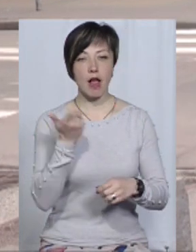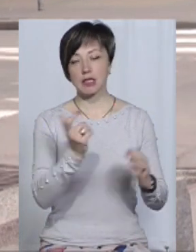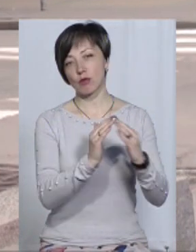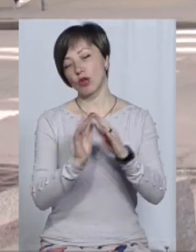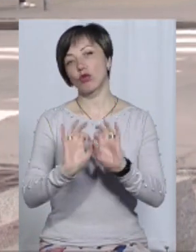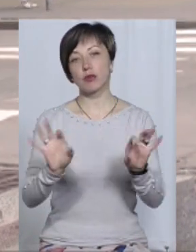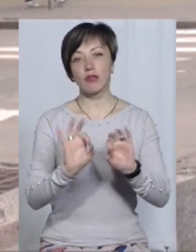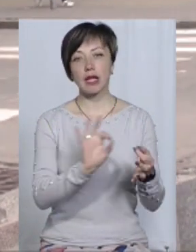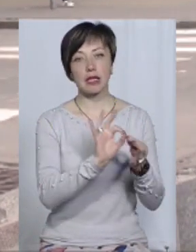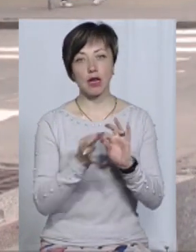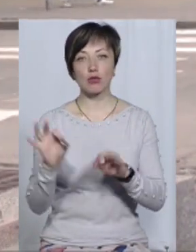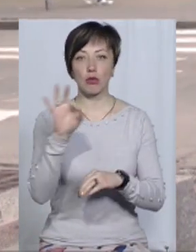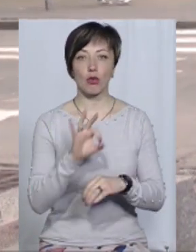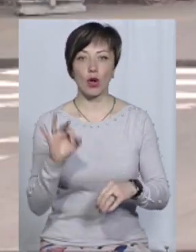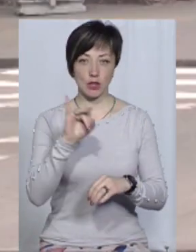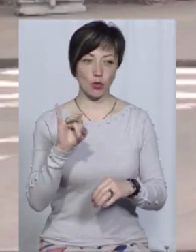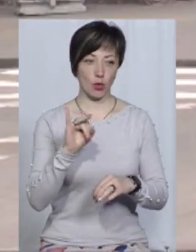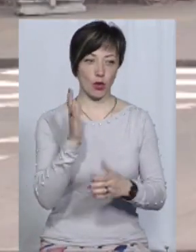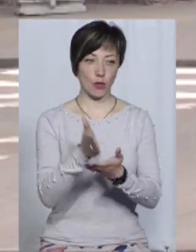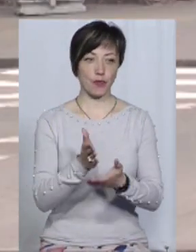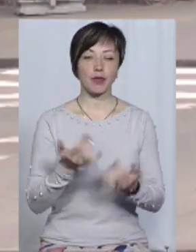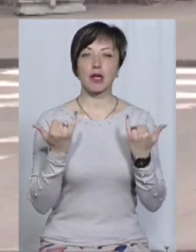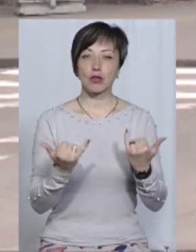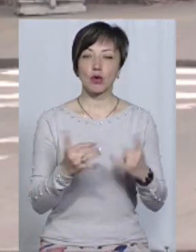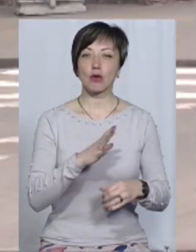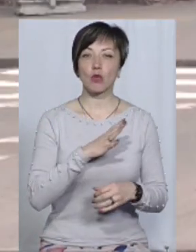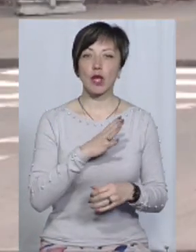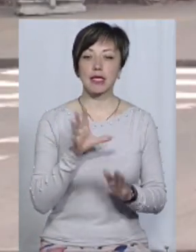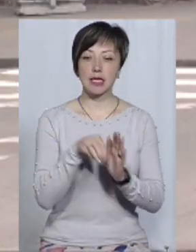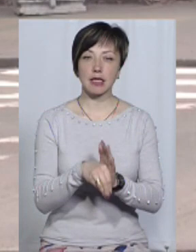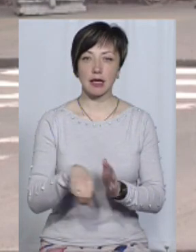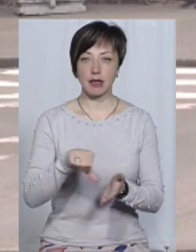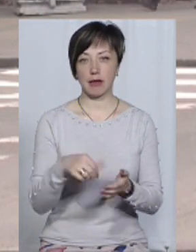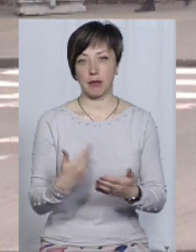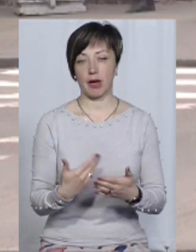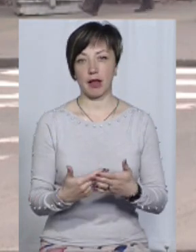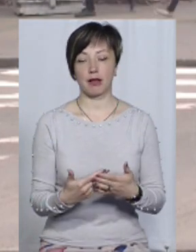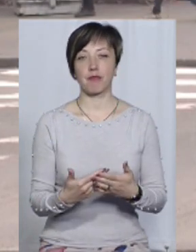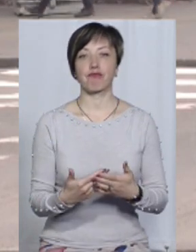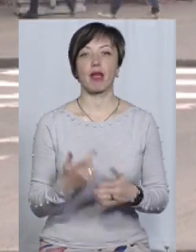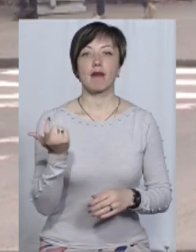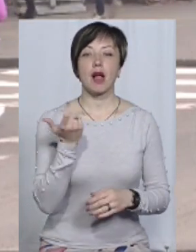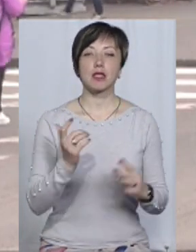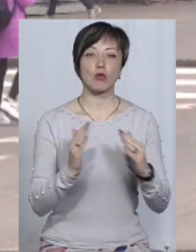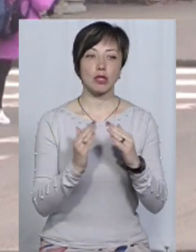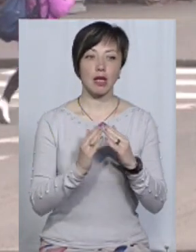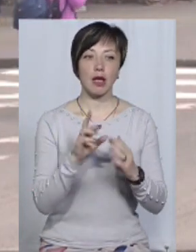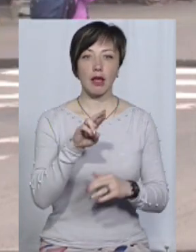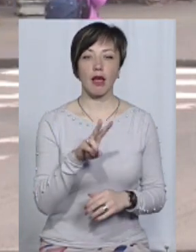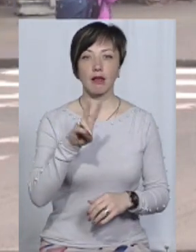будинків розповідають детальніше про його історію. Сьогодні були задіяними, наприклад, власник будинку